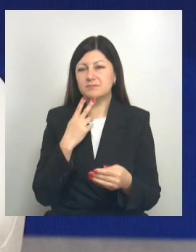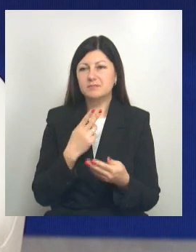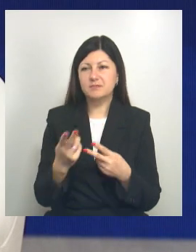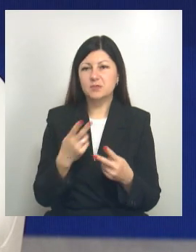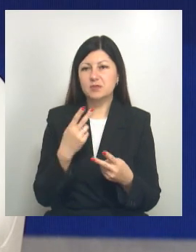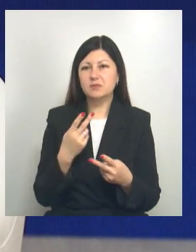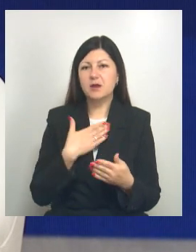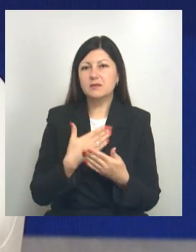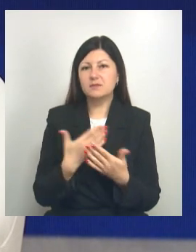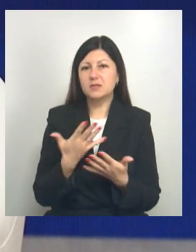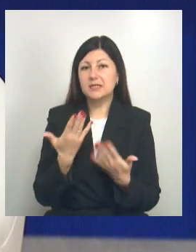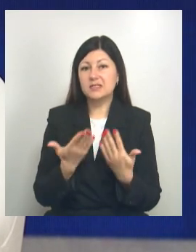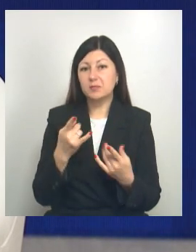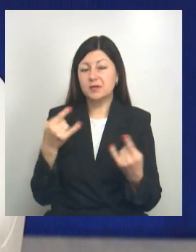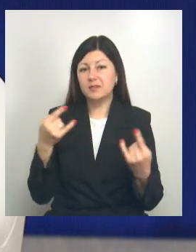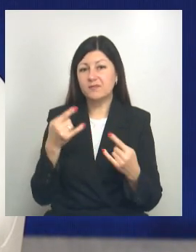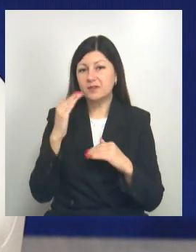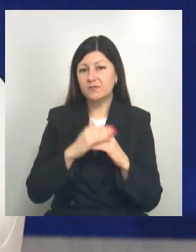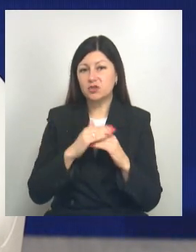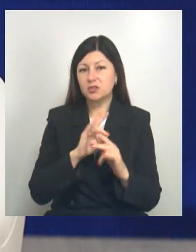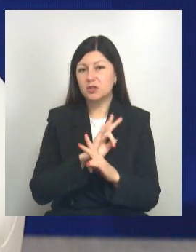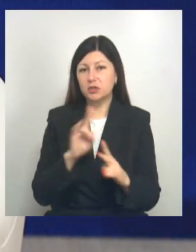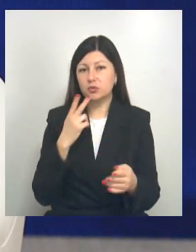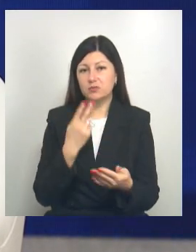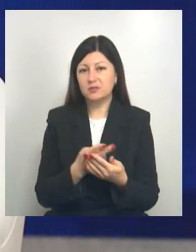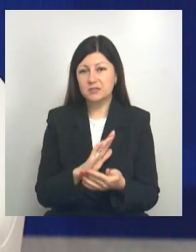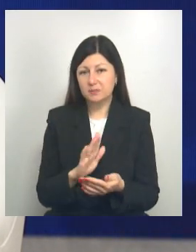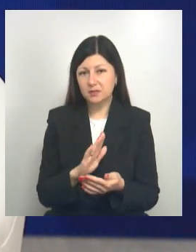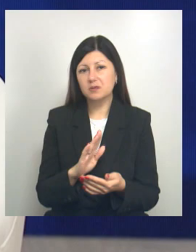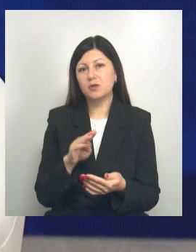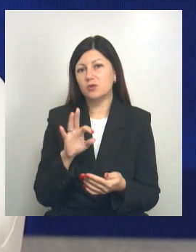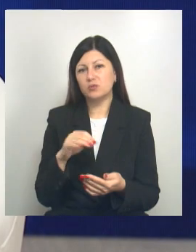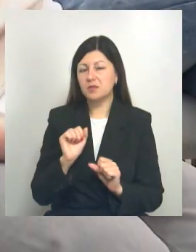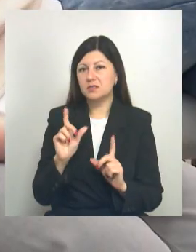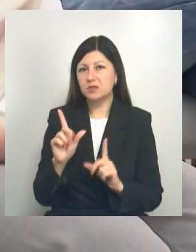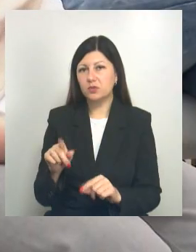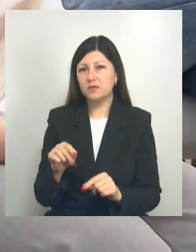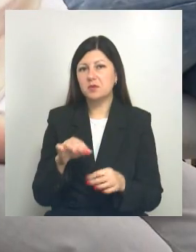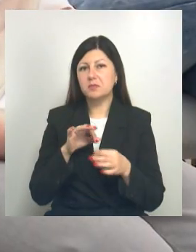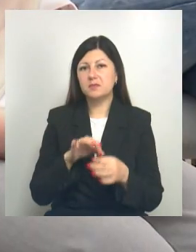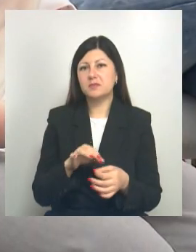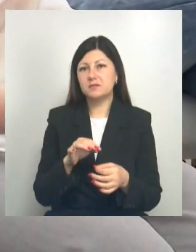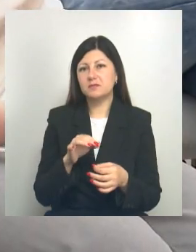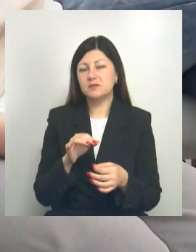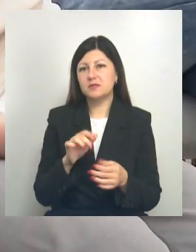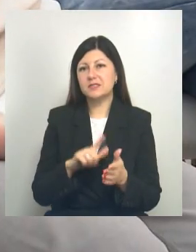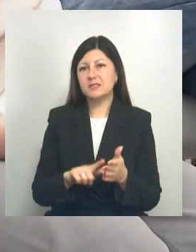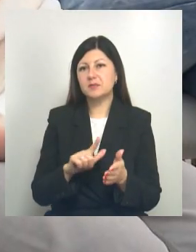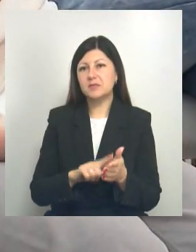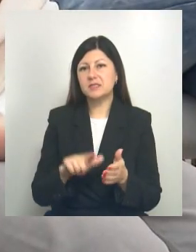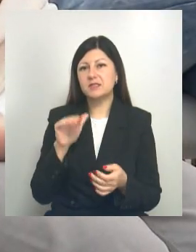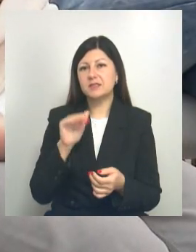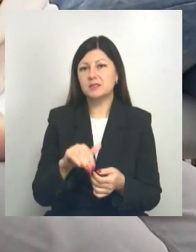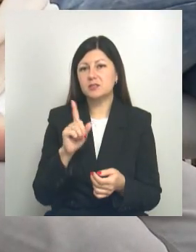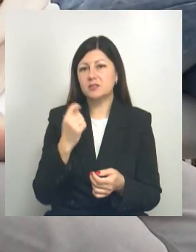нас прямые эфиры вечерние никто не смотрел, то мы бы их не проводили. Провели прямой эфир, у нас 70 тысяч за